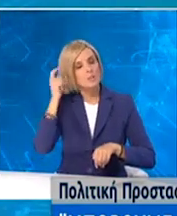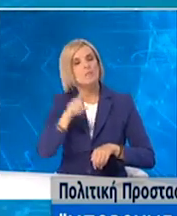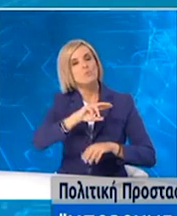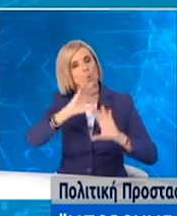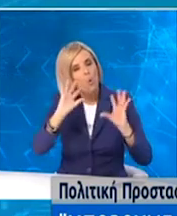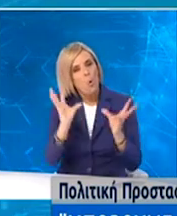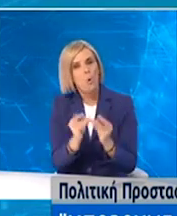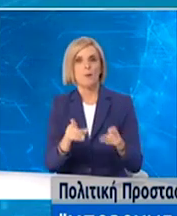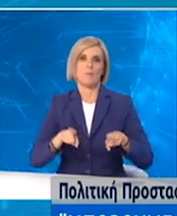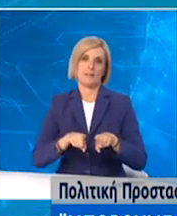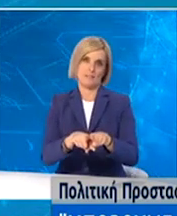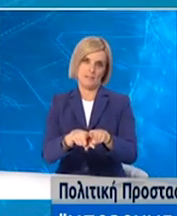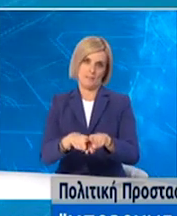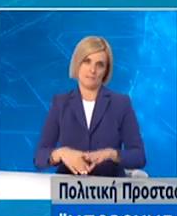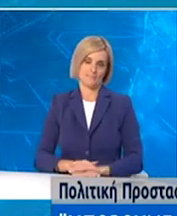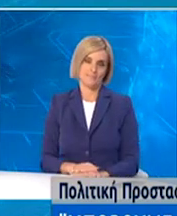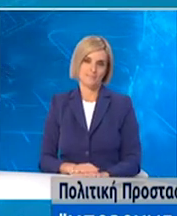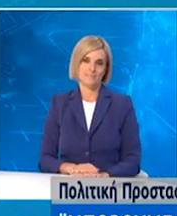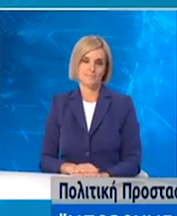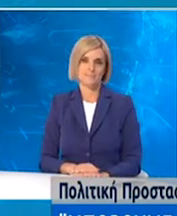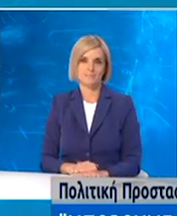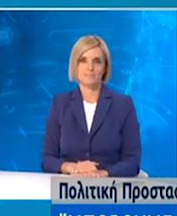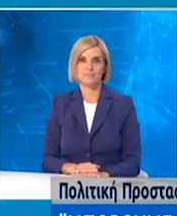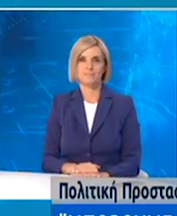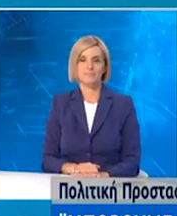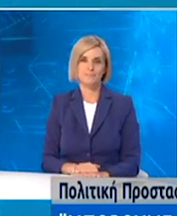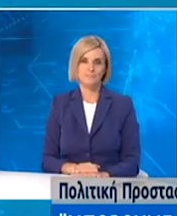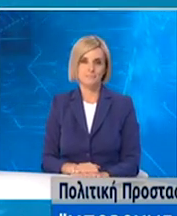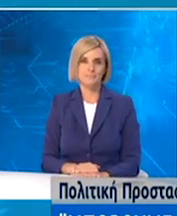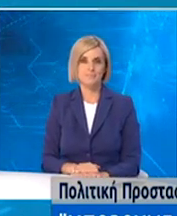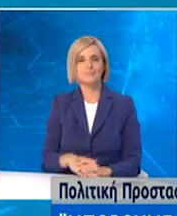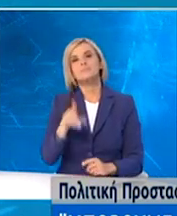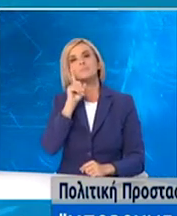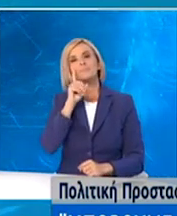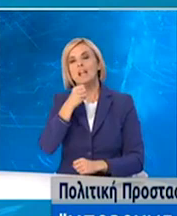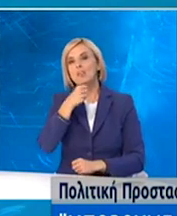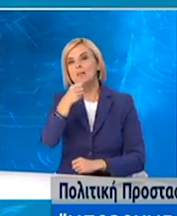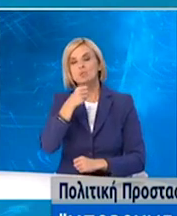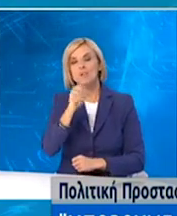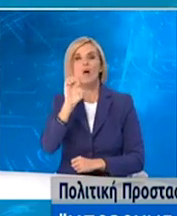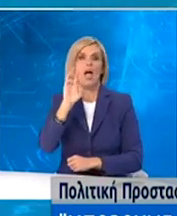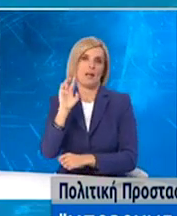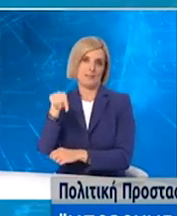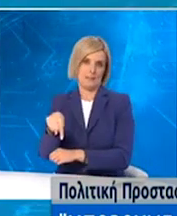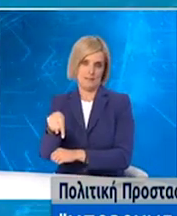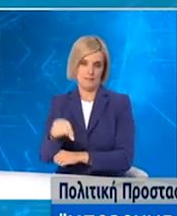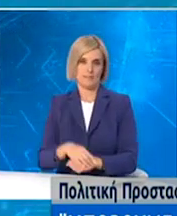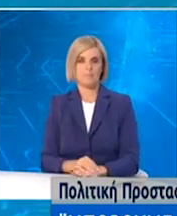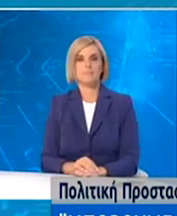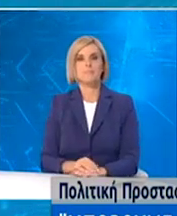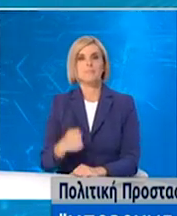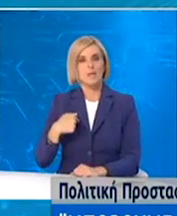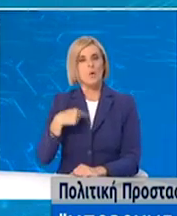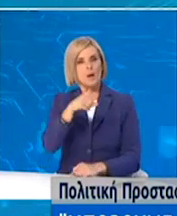Κυρία Φίλη από την ΕΡΤ. Καλησπέρα και από μένα. Εγώ θα εμείνω λιγάκι σε αυτό το